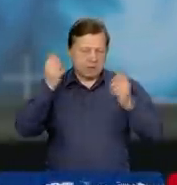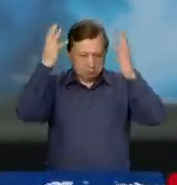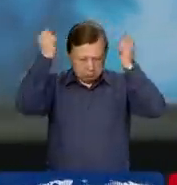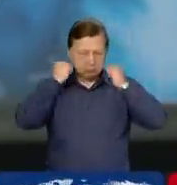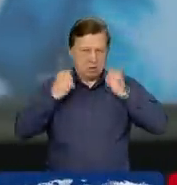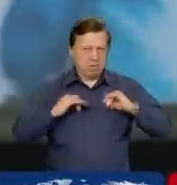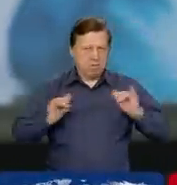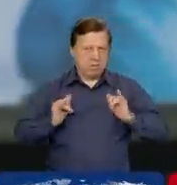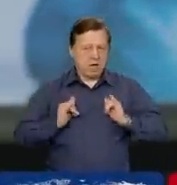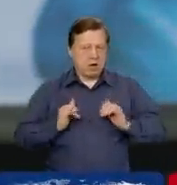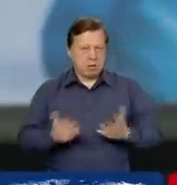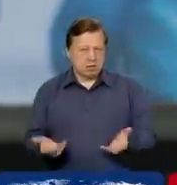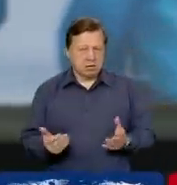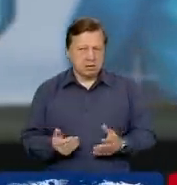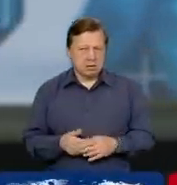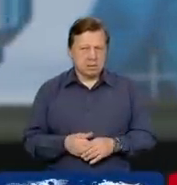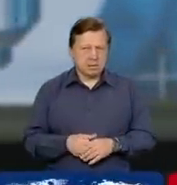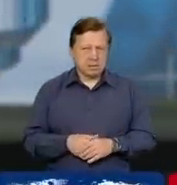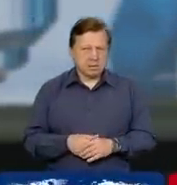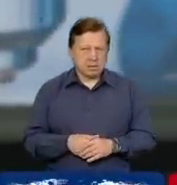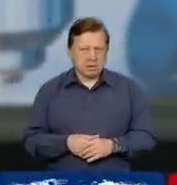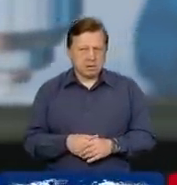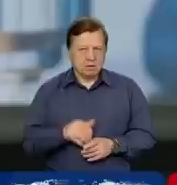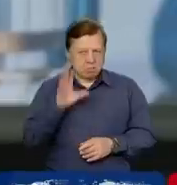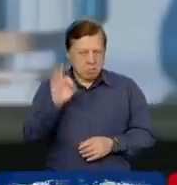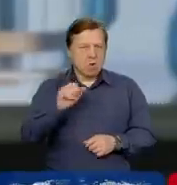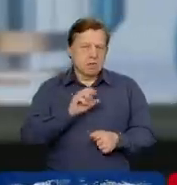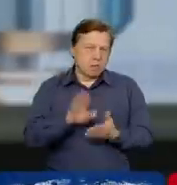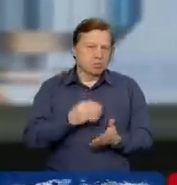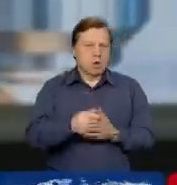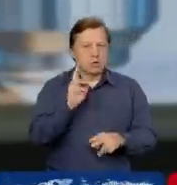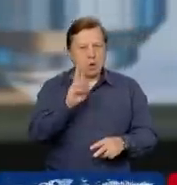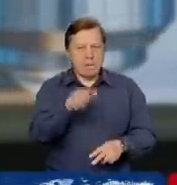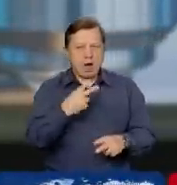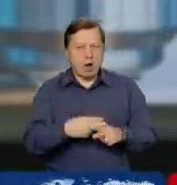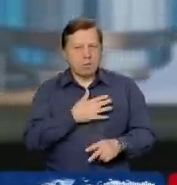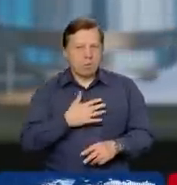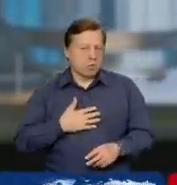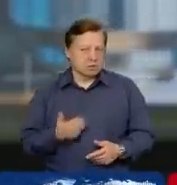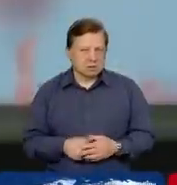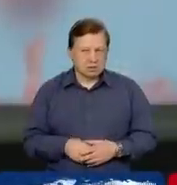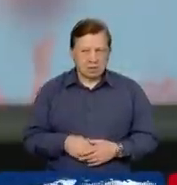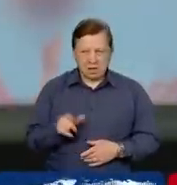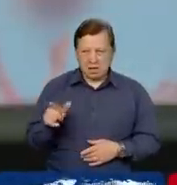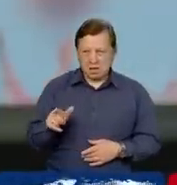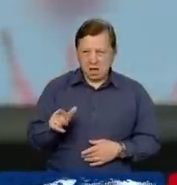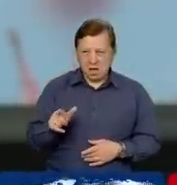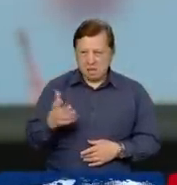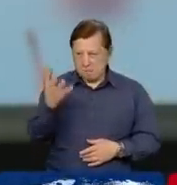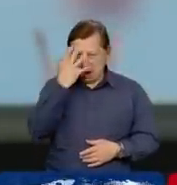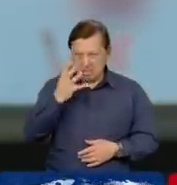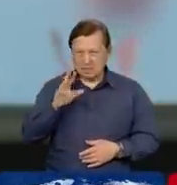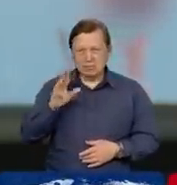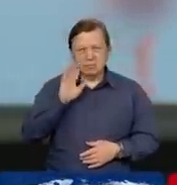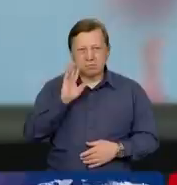który ma związane coś tam z płucami. Chyba chodzi o maskę typu słoń, jeżeli dobrze